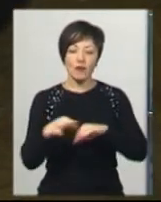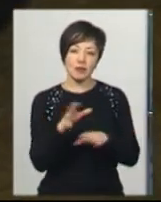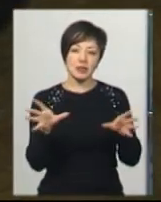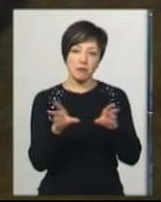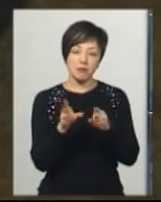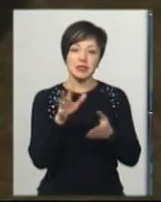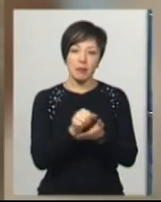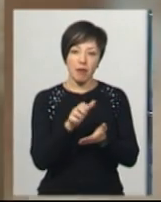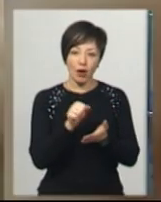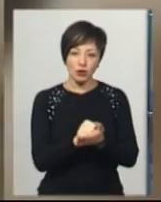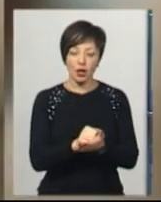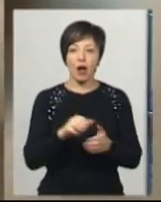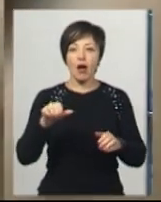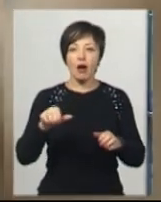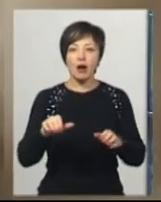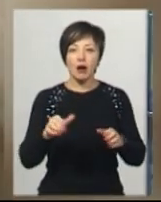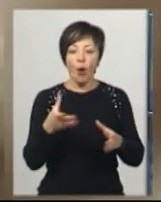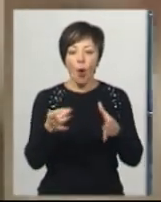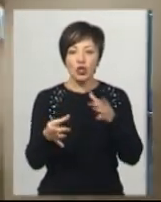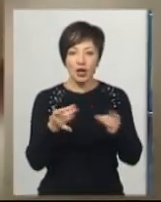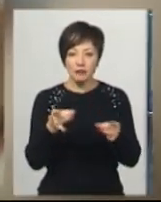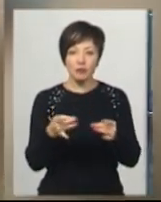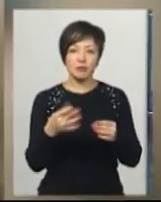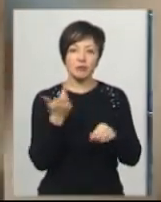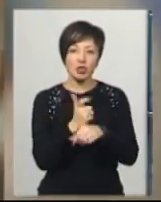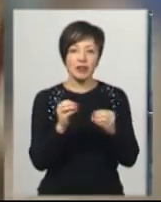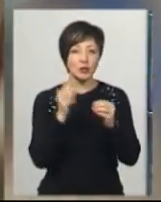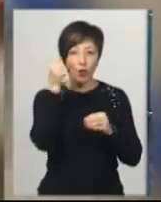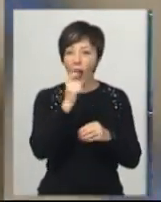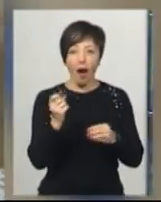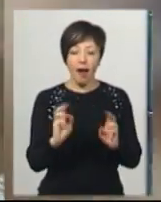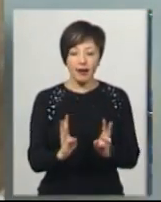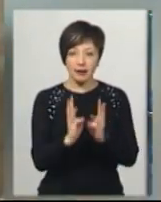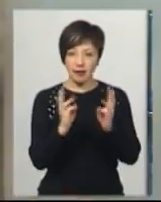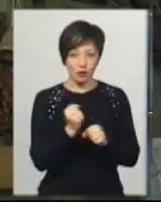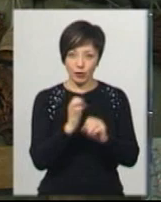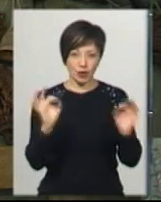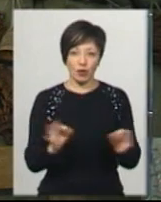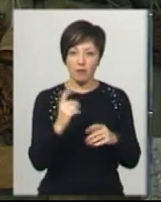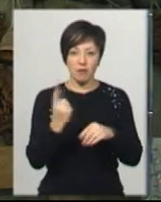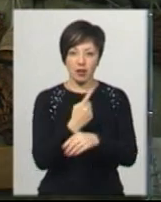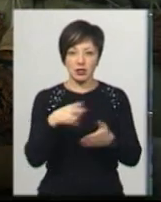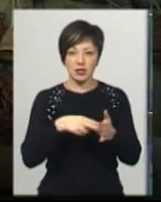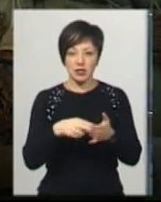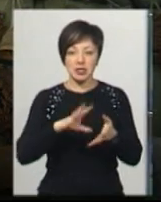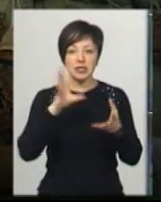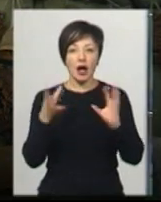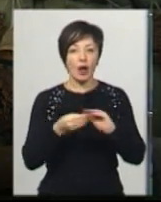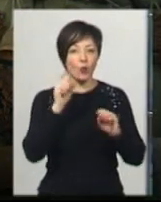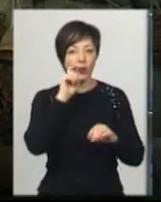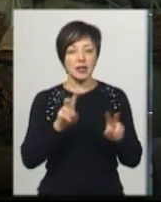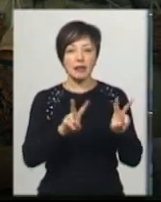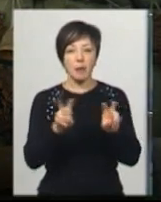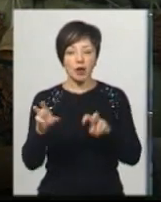гончарством більше 10 років та новорічних ліхтарів ніколи не робили, а свої вироби вперше розфарбовують. Загальна українська тематика